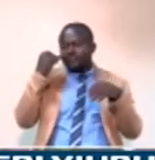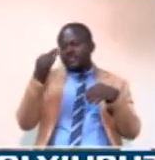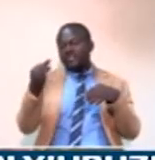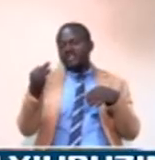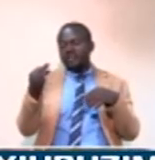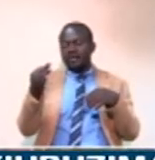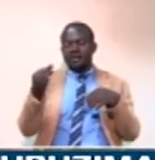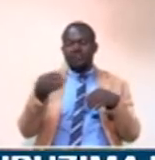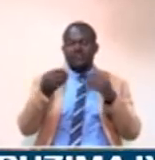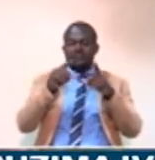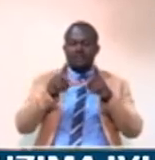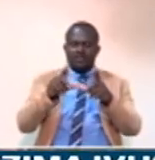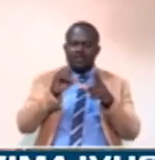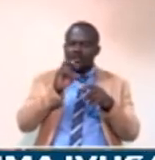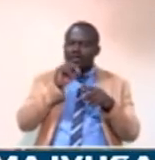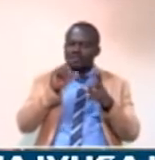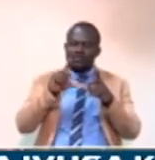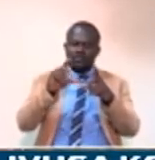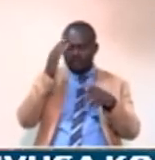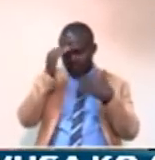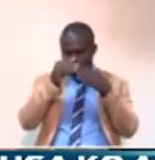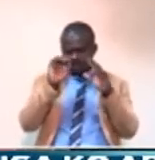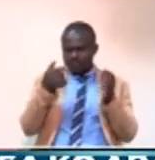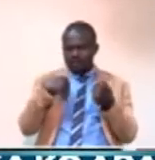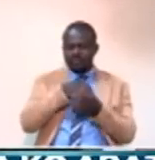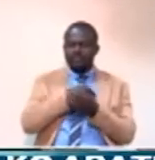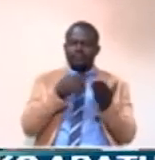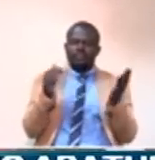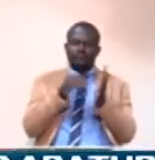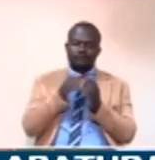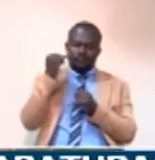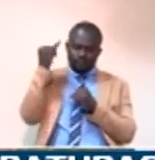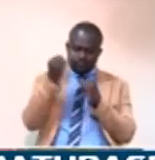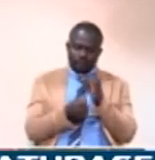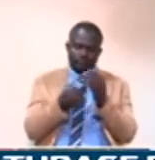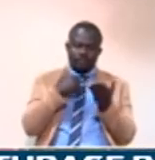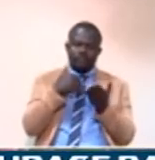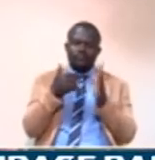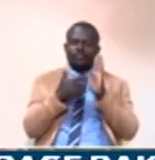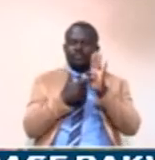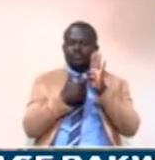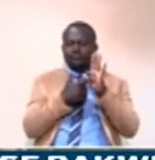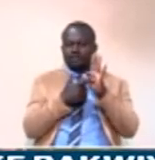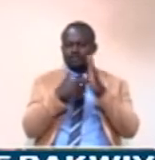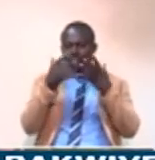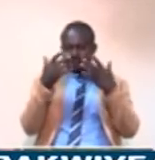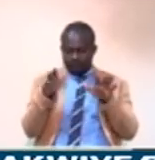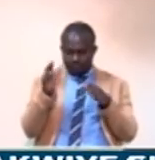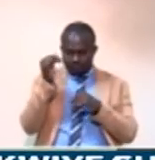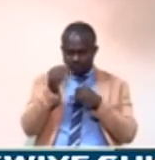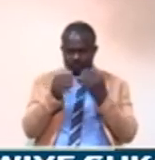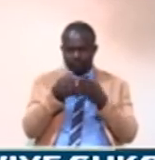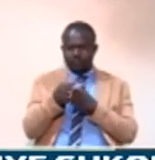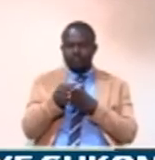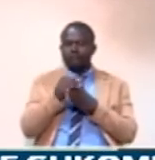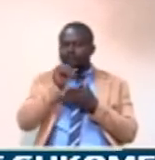cyangwa tutazambara, kuko twasezeranye ko tuzambara kandi kuko twaranasoje dufite ibihamya by'uko twasoje arizo